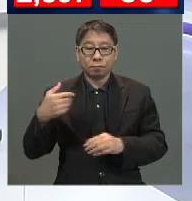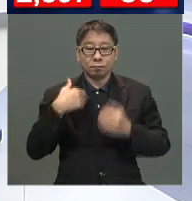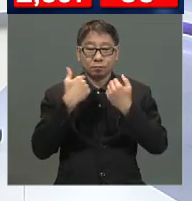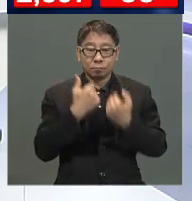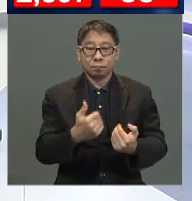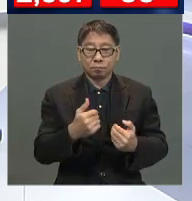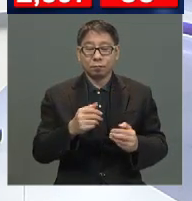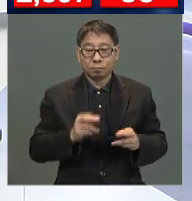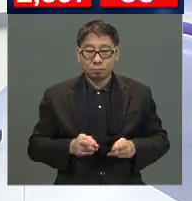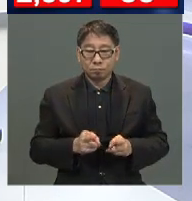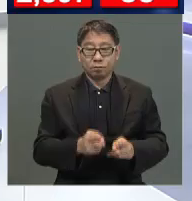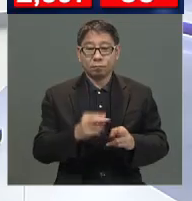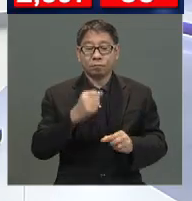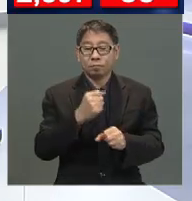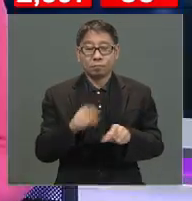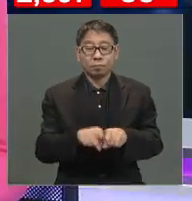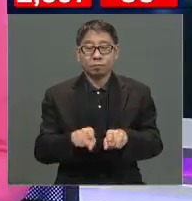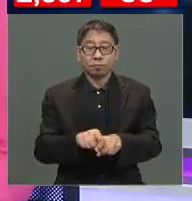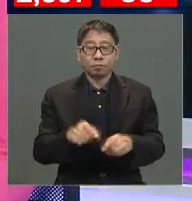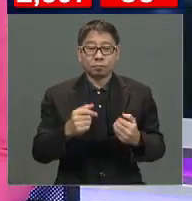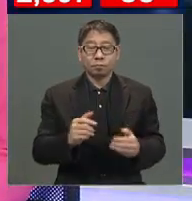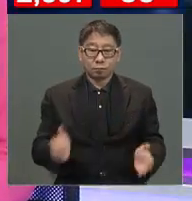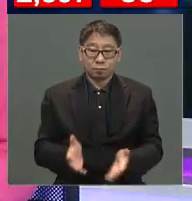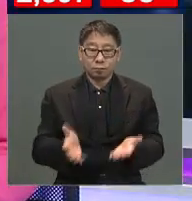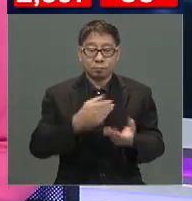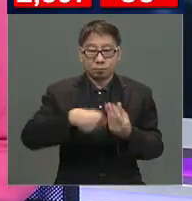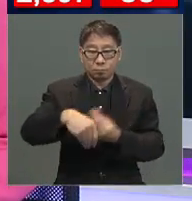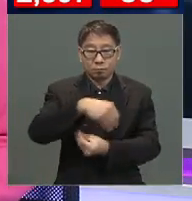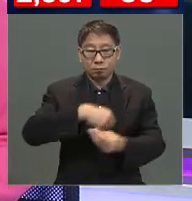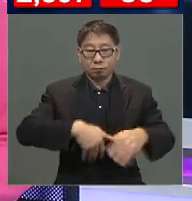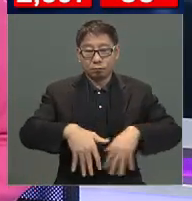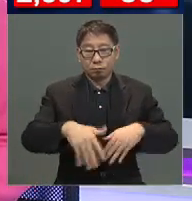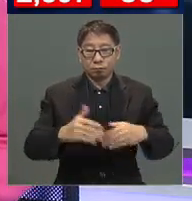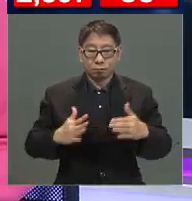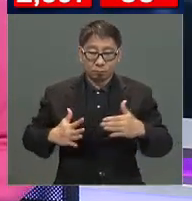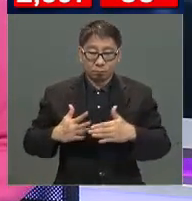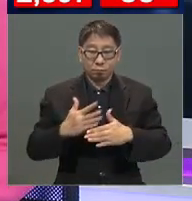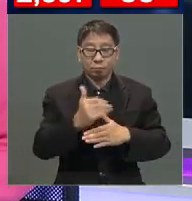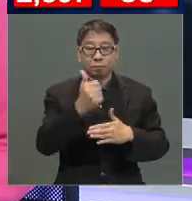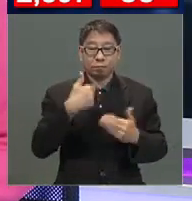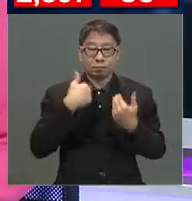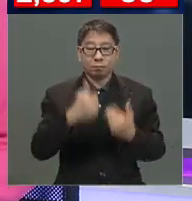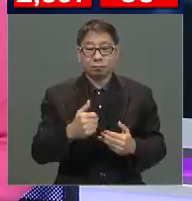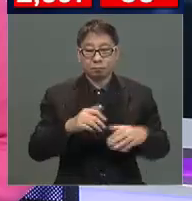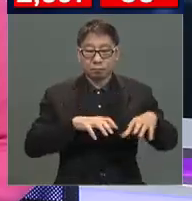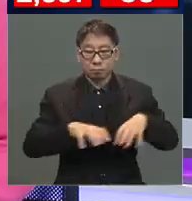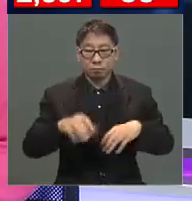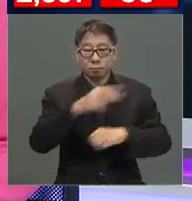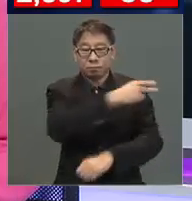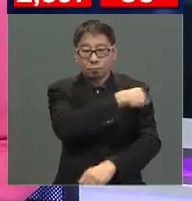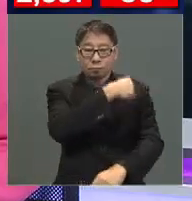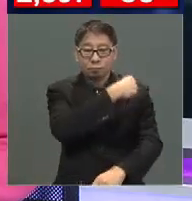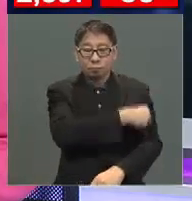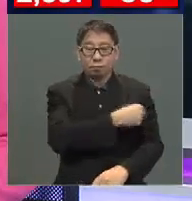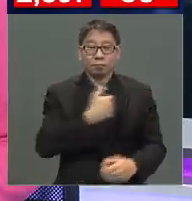ที่ตอนนี้ก็เร่งดำเนินการเช่นกันเพื่อจะเป็นการขับเคลื่อนเศรษฐกิจภายในชุมชนให้เดินหน้าต่อไปได้ภายใต้การควบคุมด้านสาธารณ